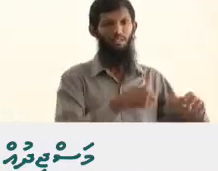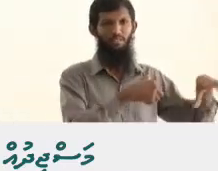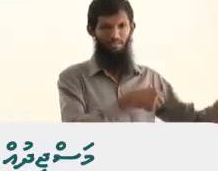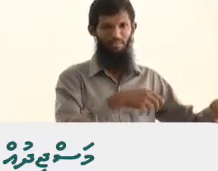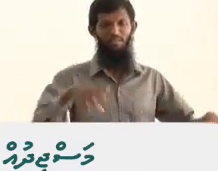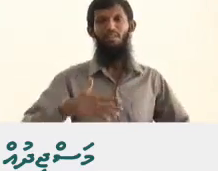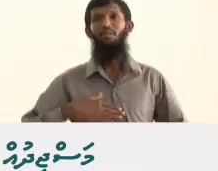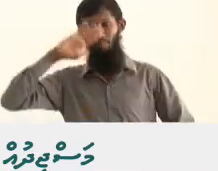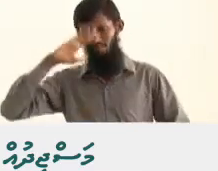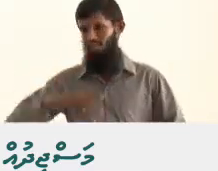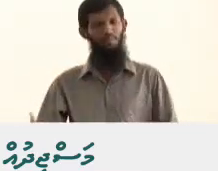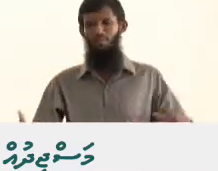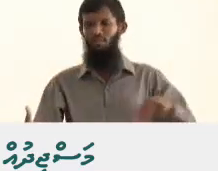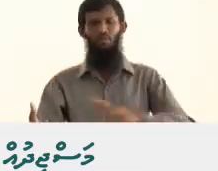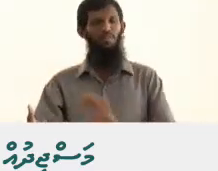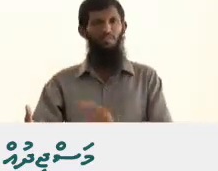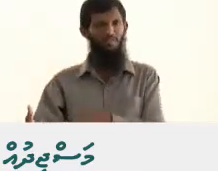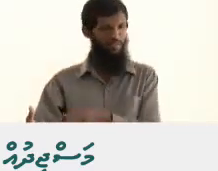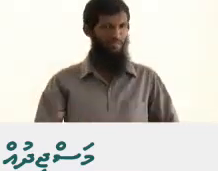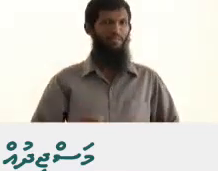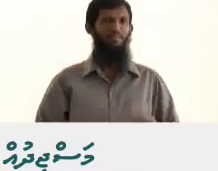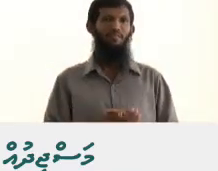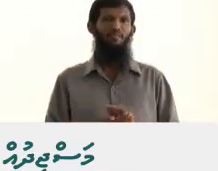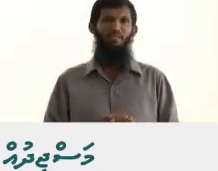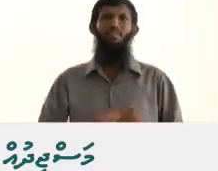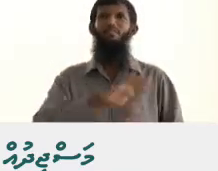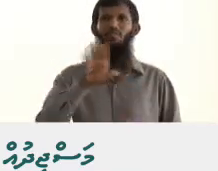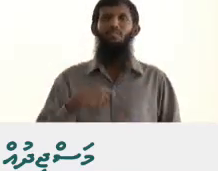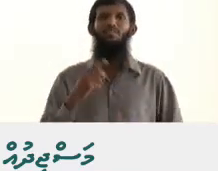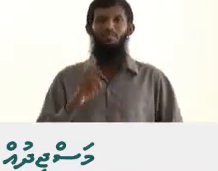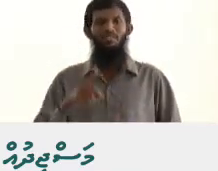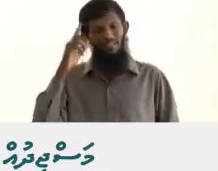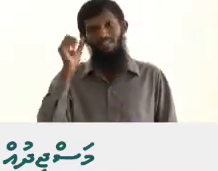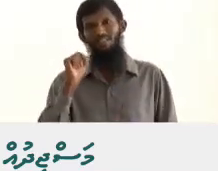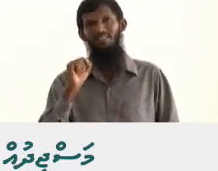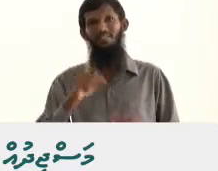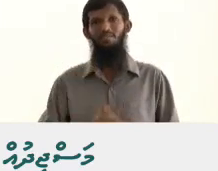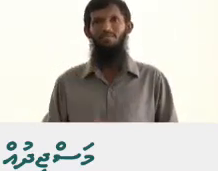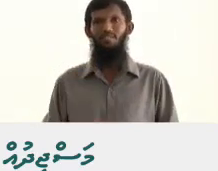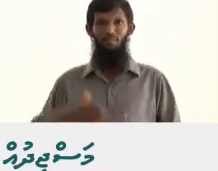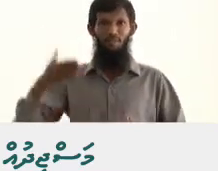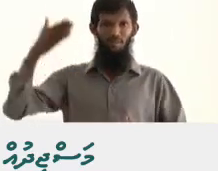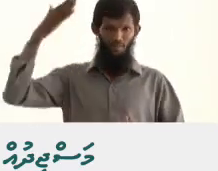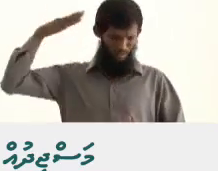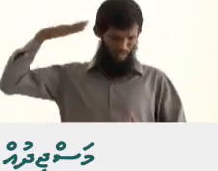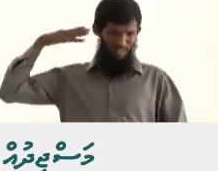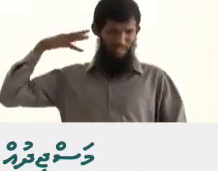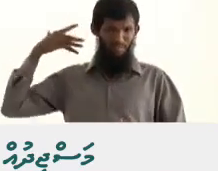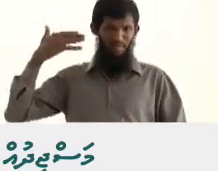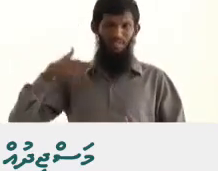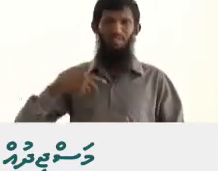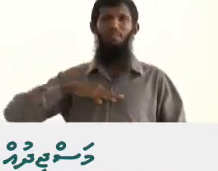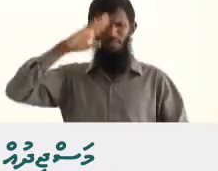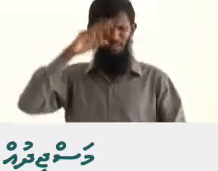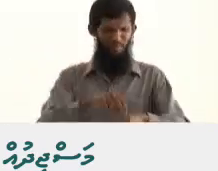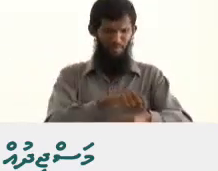lobeti muslimahun algonomen rajyeng ekkon netifawa himabihi rajjayim